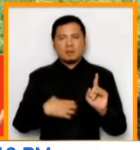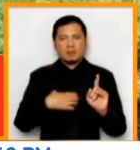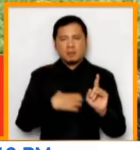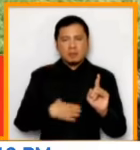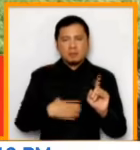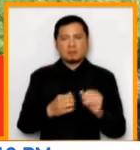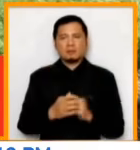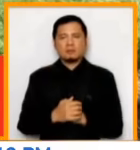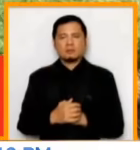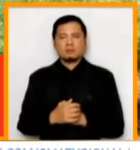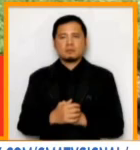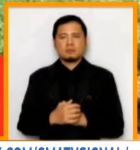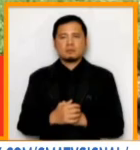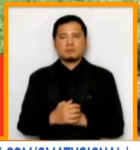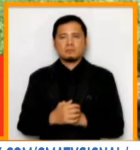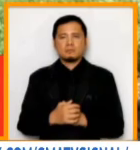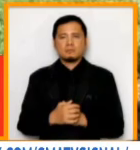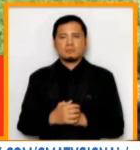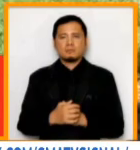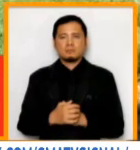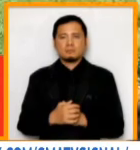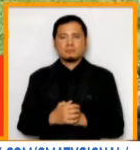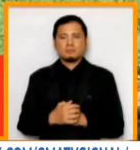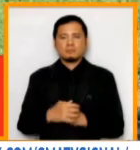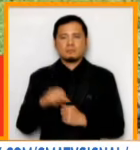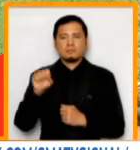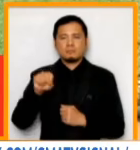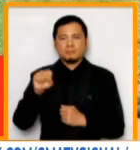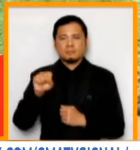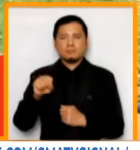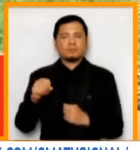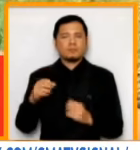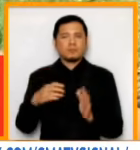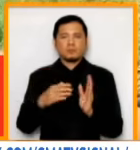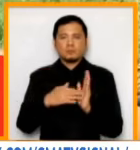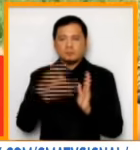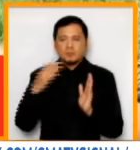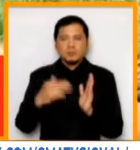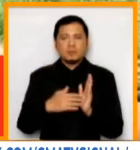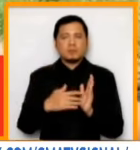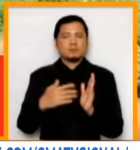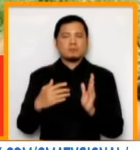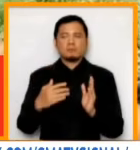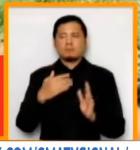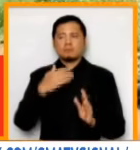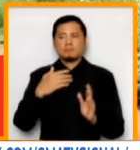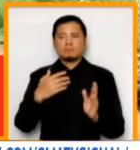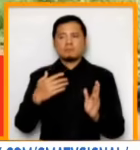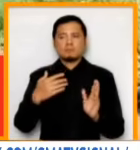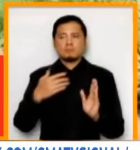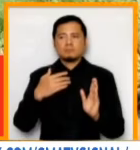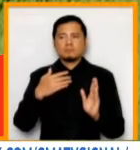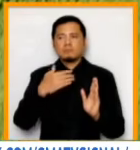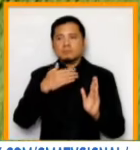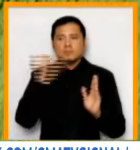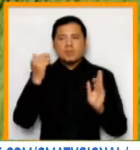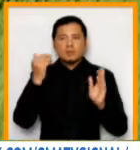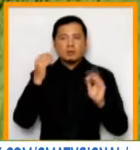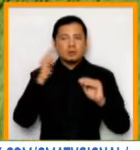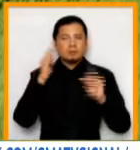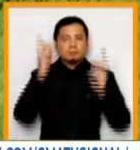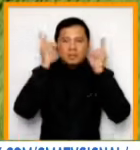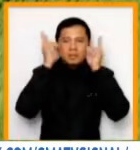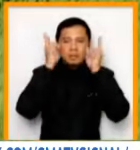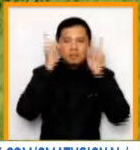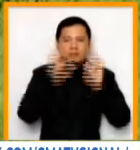yung kaya kung minsan mas mabuti yung vegetables sa palay, wala ka talaga. Sabi